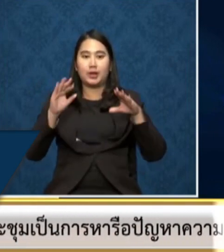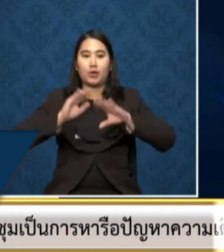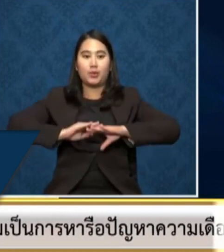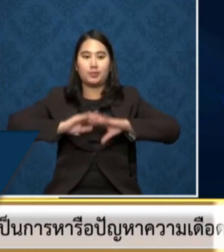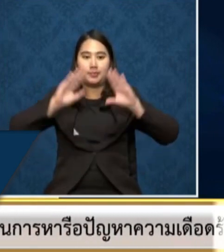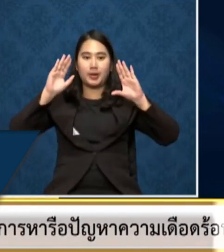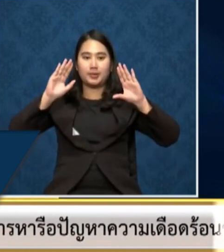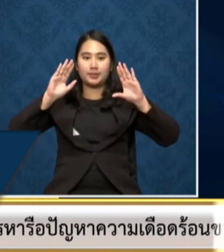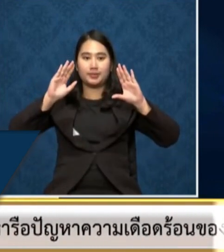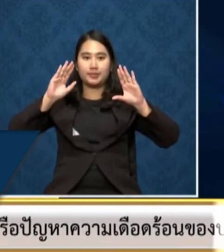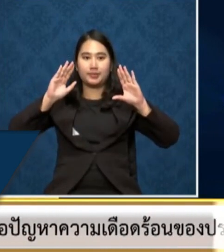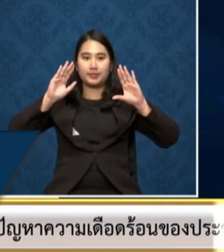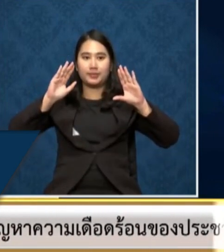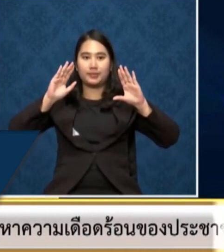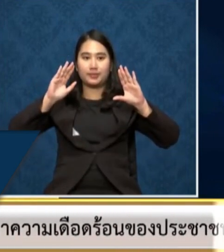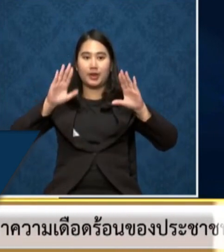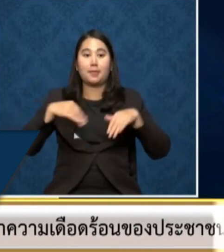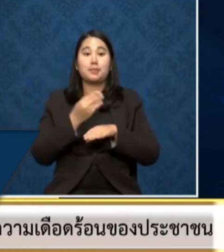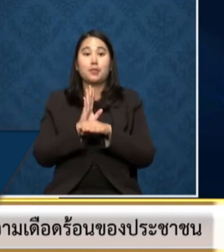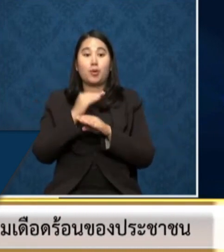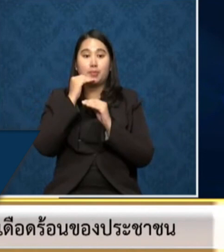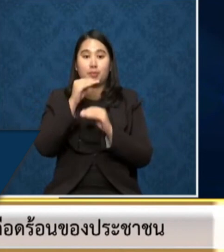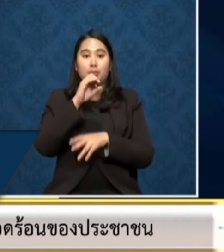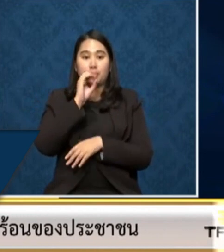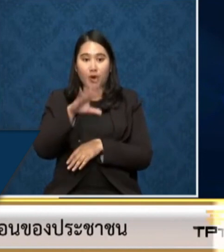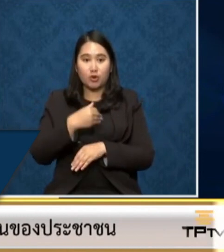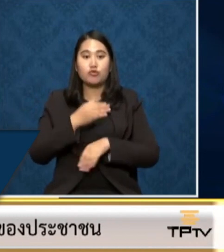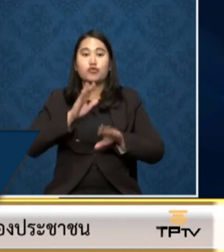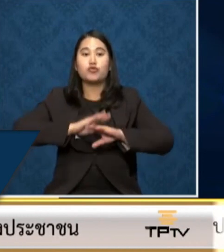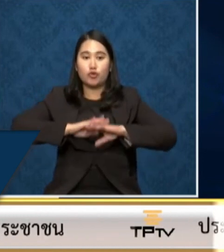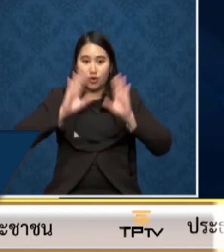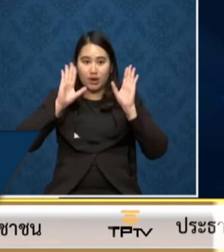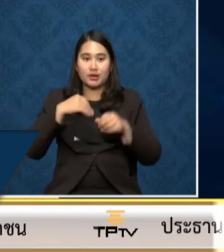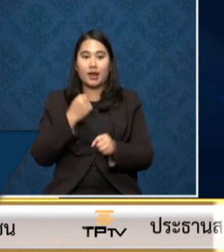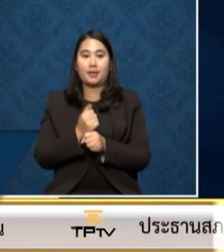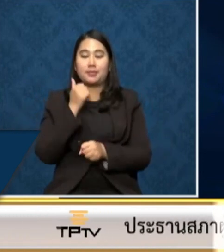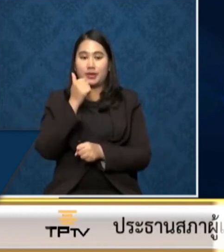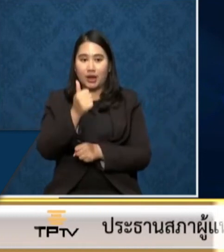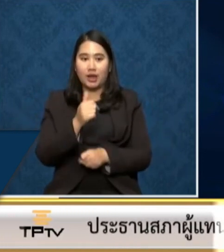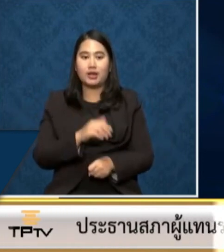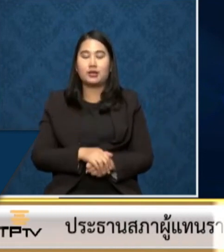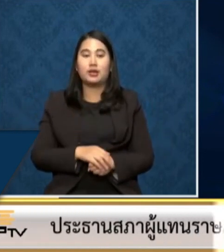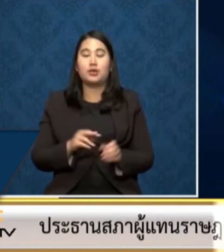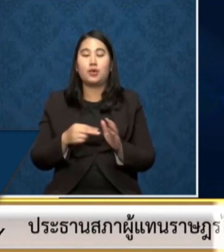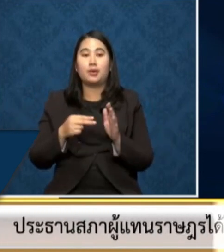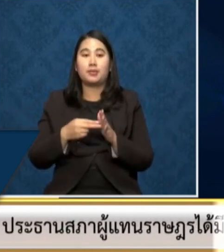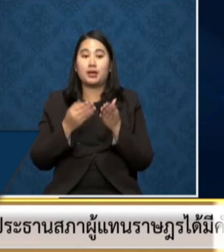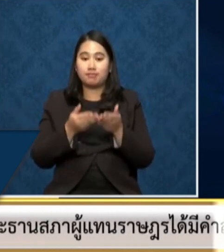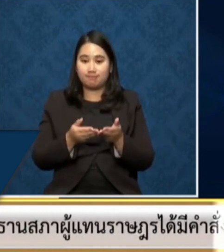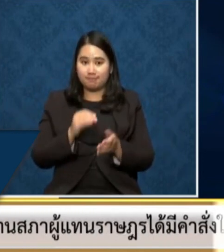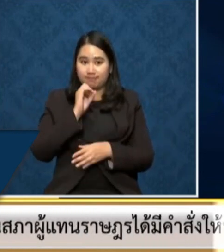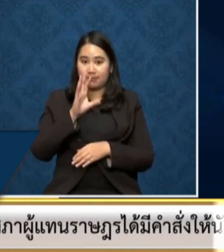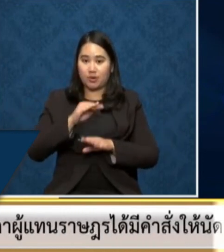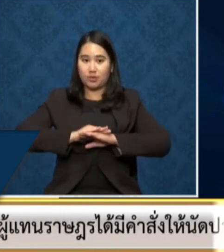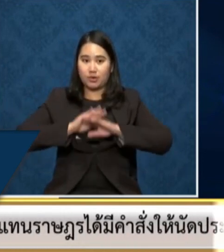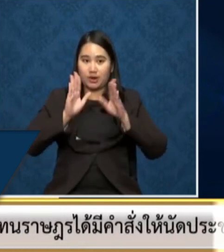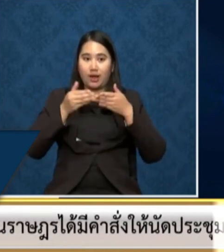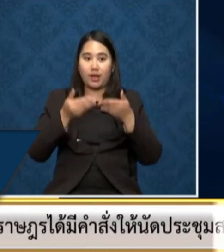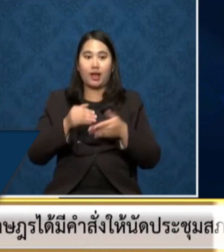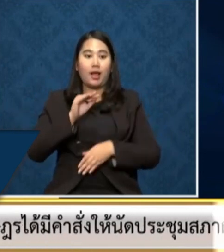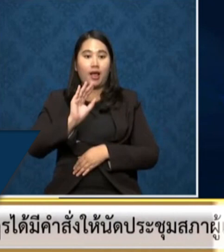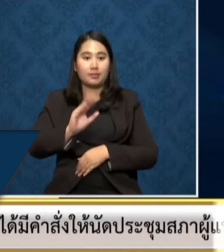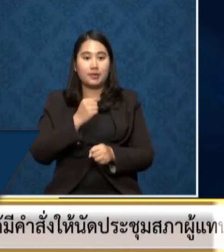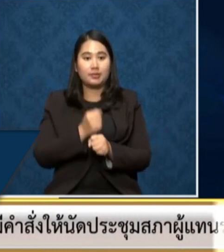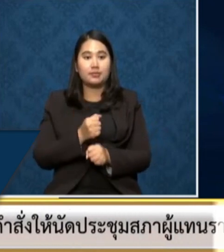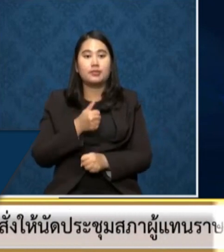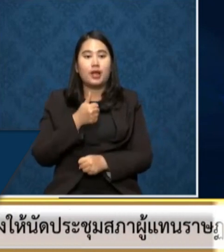เอ่อในบทกำหนดนะคะสามารถยกเลิกใบอนุญาตทำประมงจากเรือทุกลำได้ทั้งหมดแม้จะเป็นการ